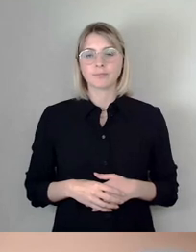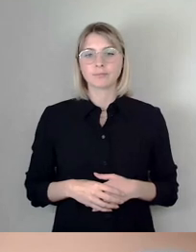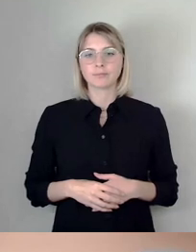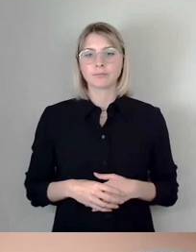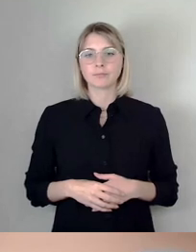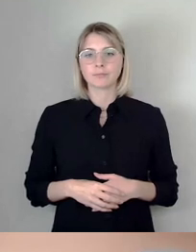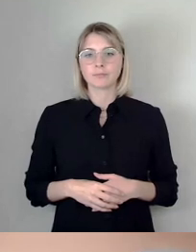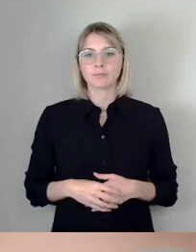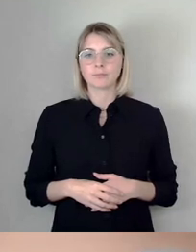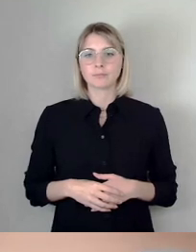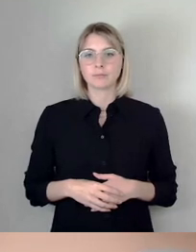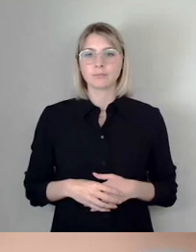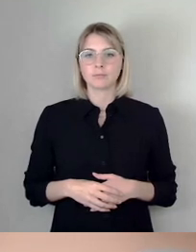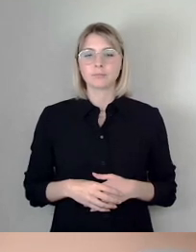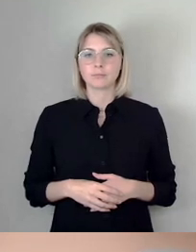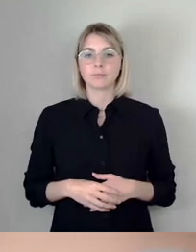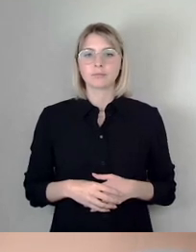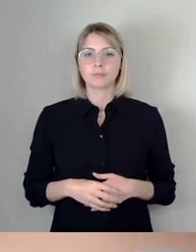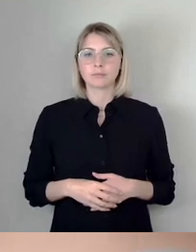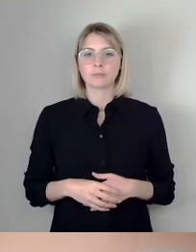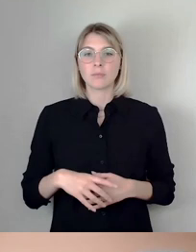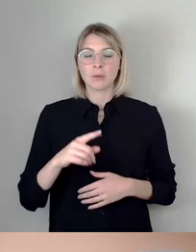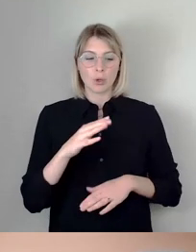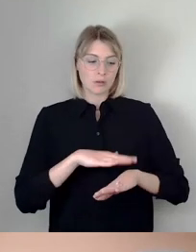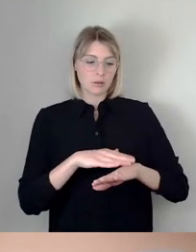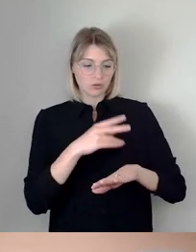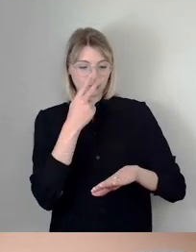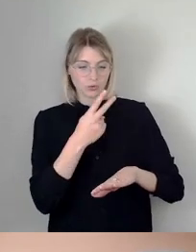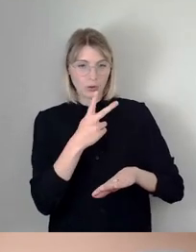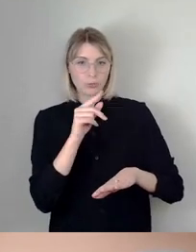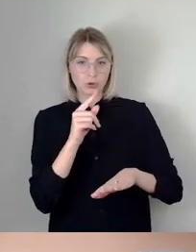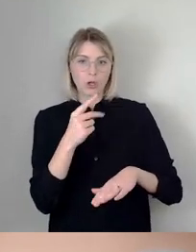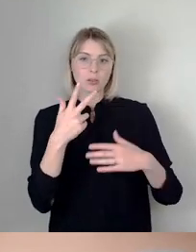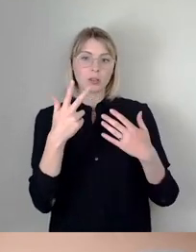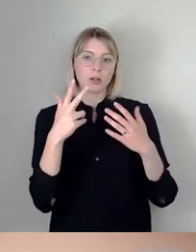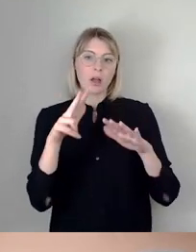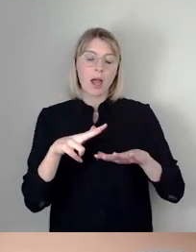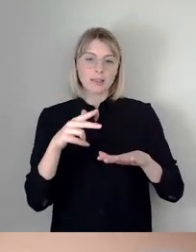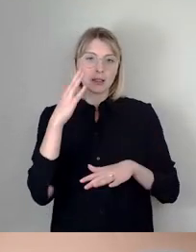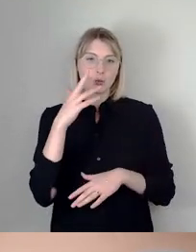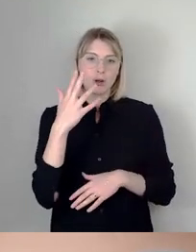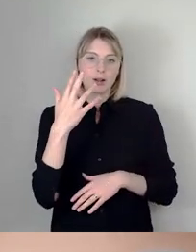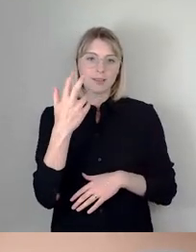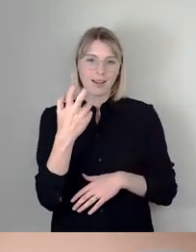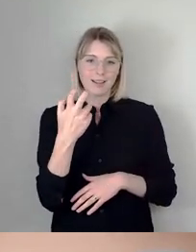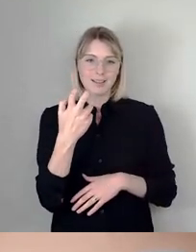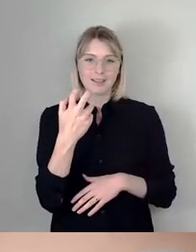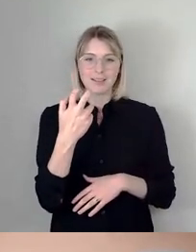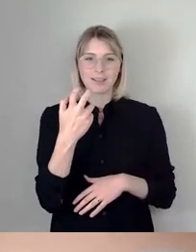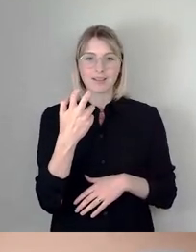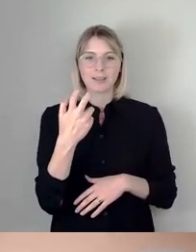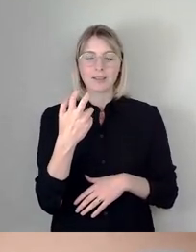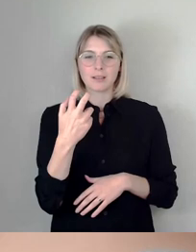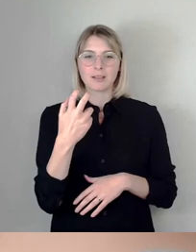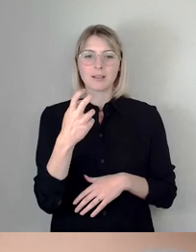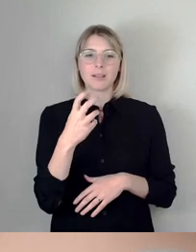So, damit mit Blick auf die Uhr sind wir bei 18.30 Uhr